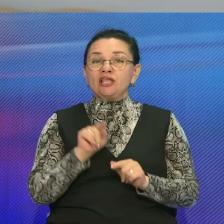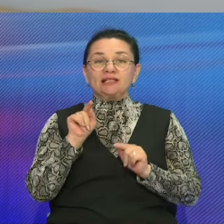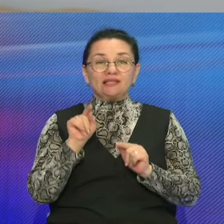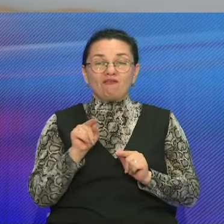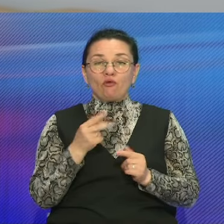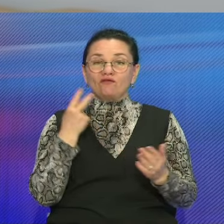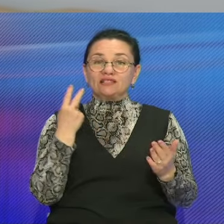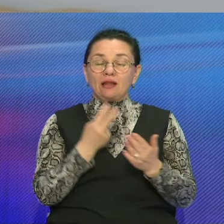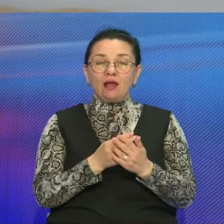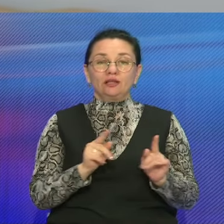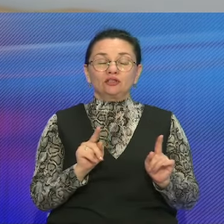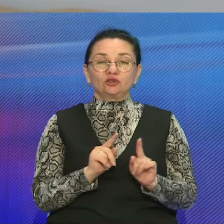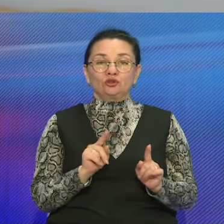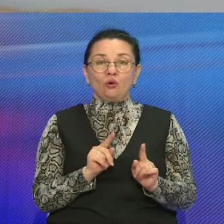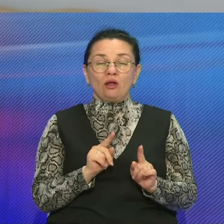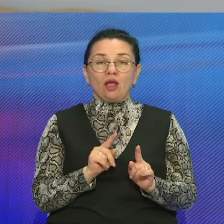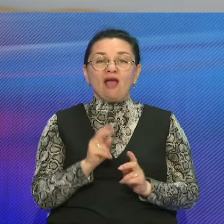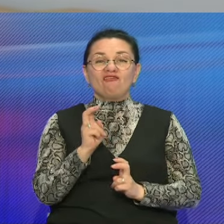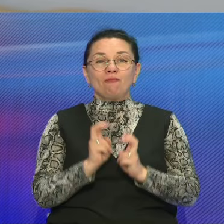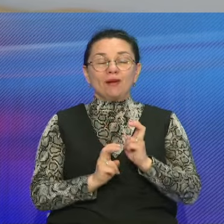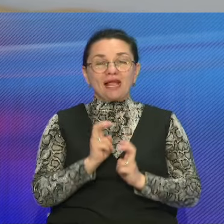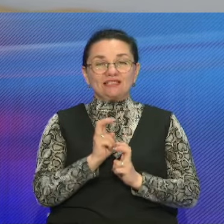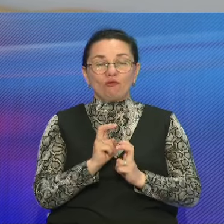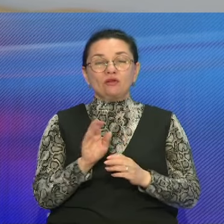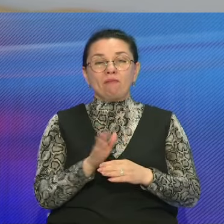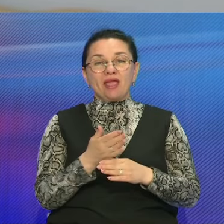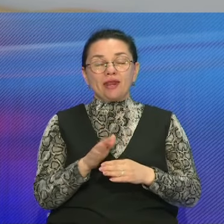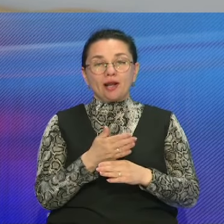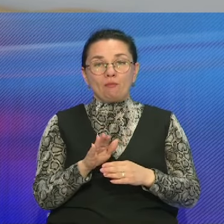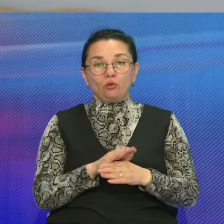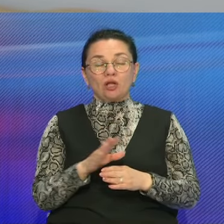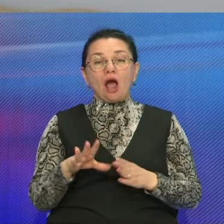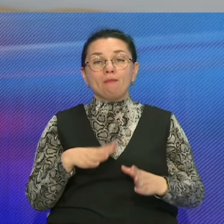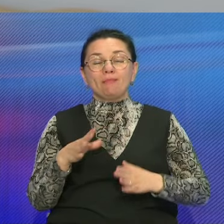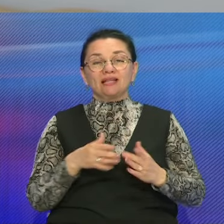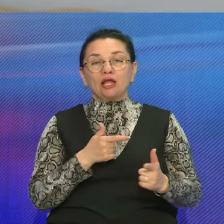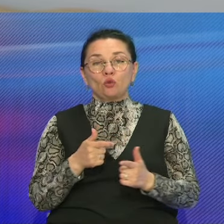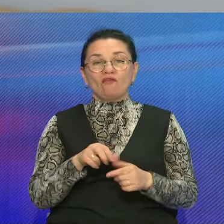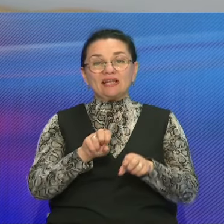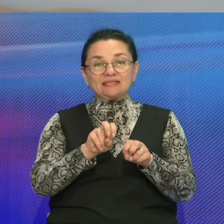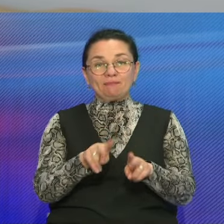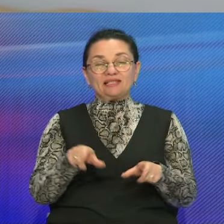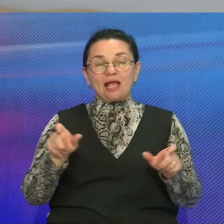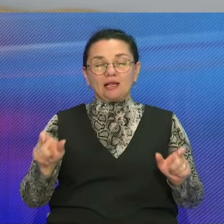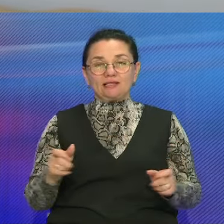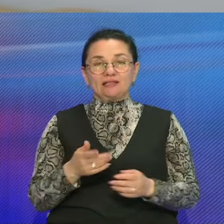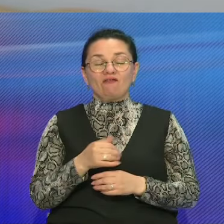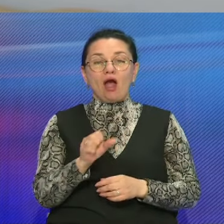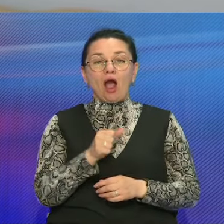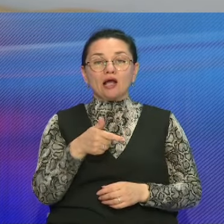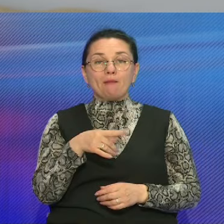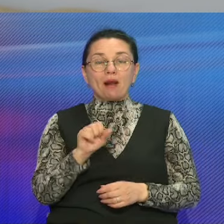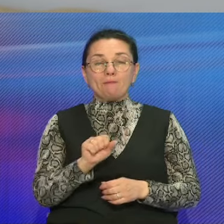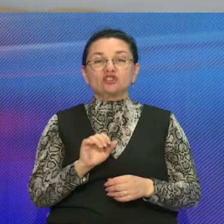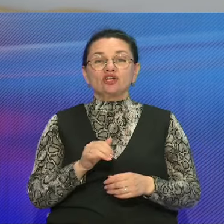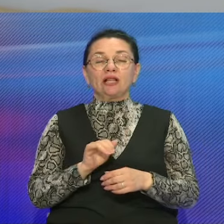как в производстве и в переработке, а именно в подготовке сегодня специалистов для агропромышленного комплекса, потому как